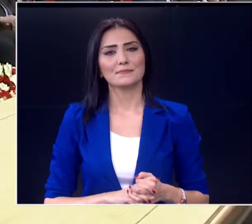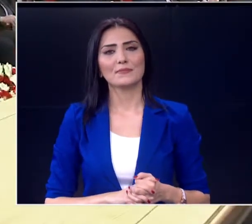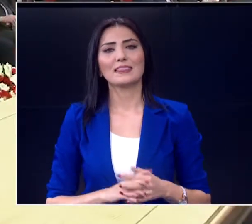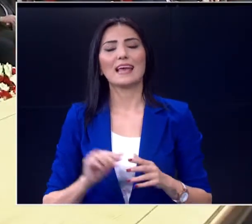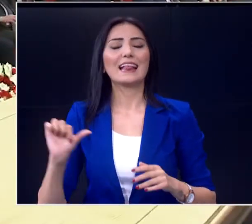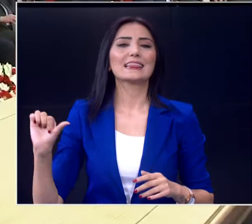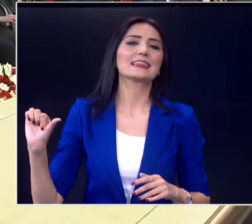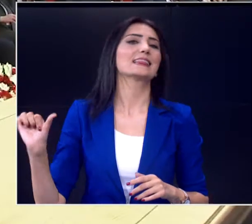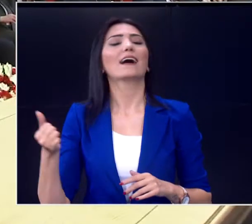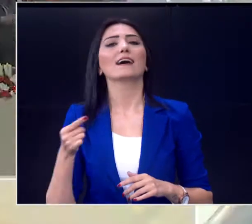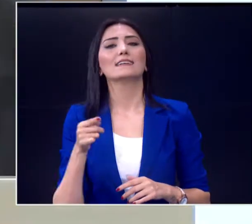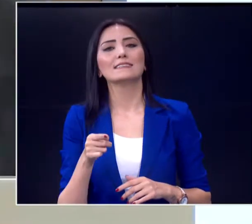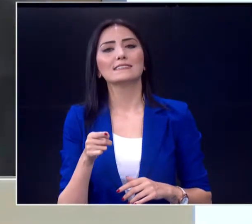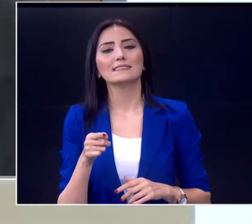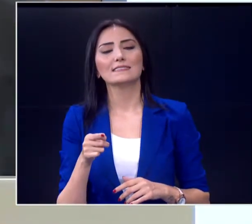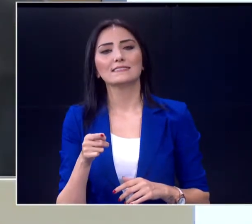Değerli